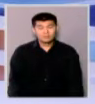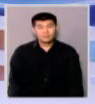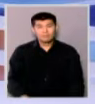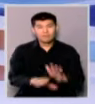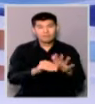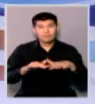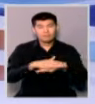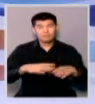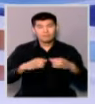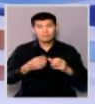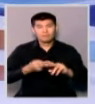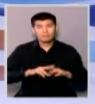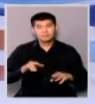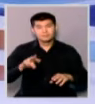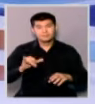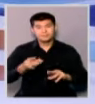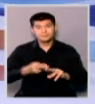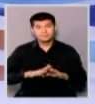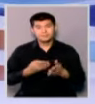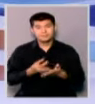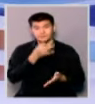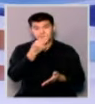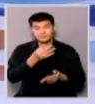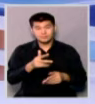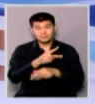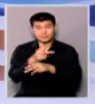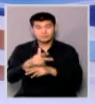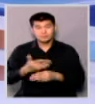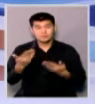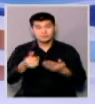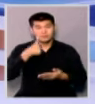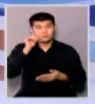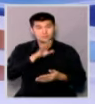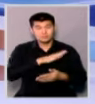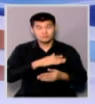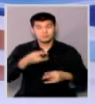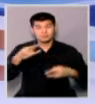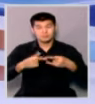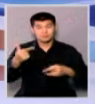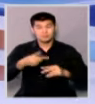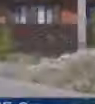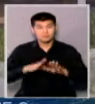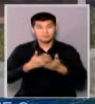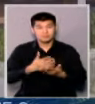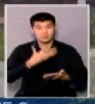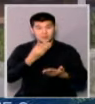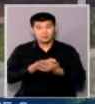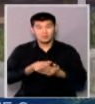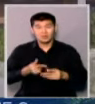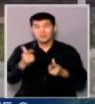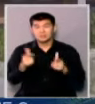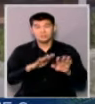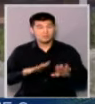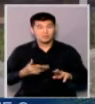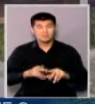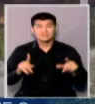Депутат городского маслихата Муса Хайрулиев прокомментировал сюжет, вышедший вчера в эфире телеканала «Атырау». Он выразил свое несогласие